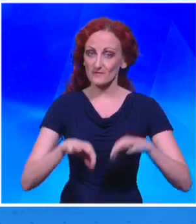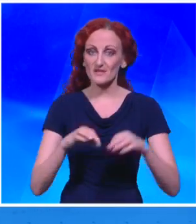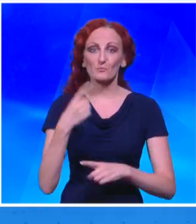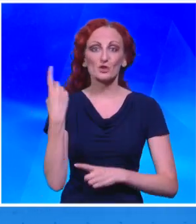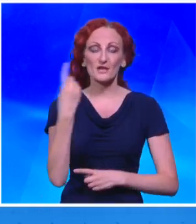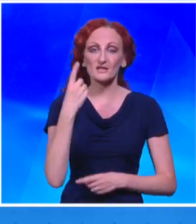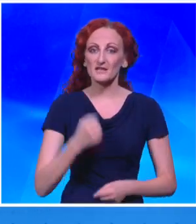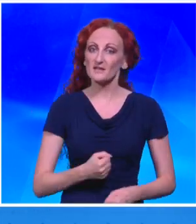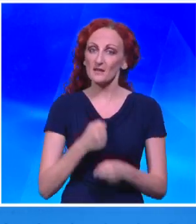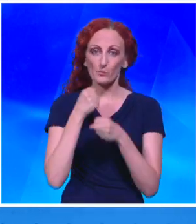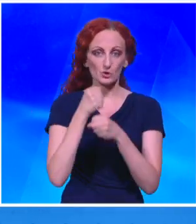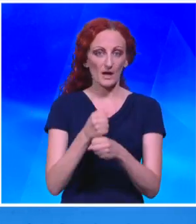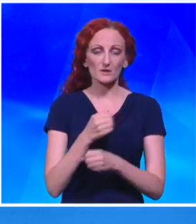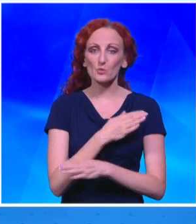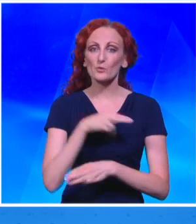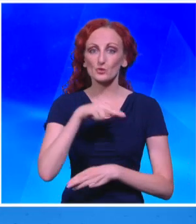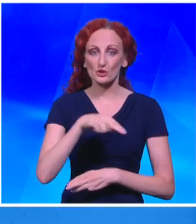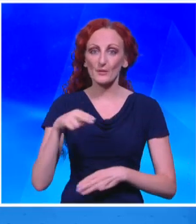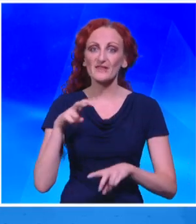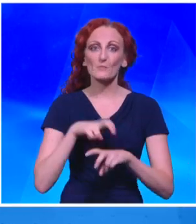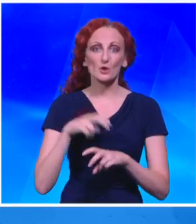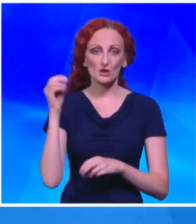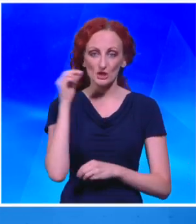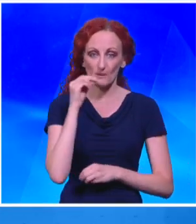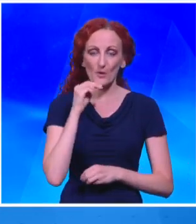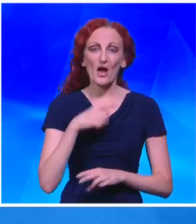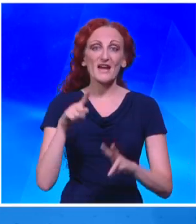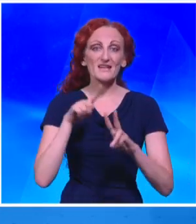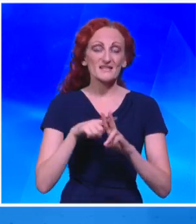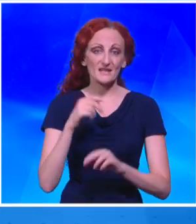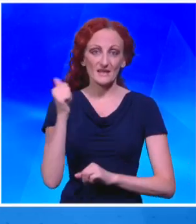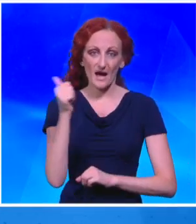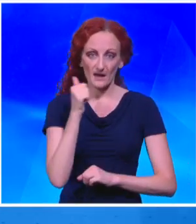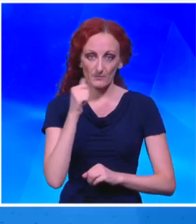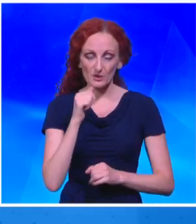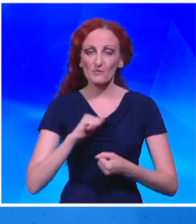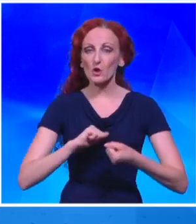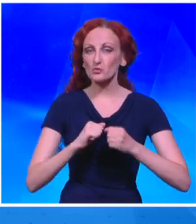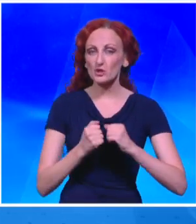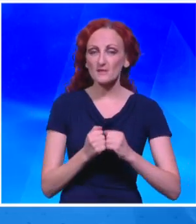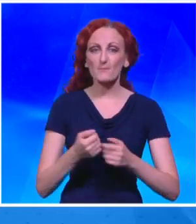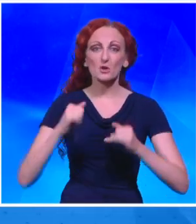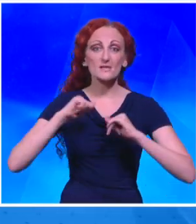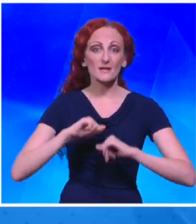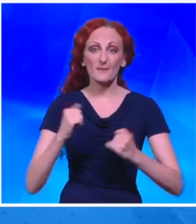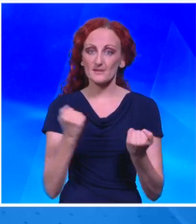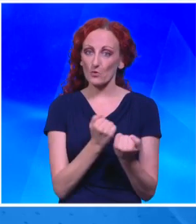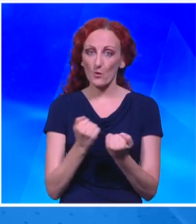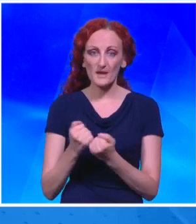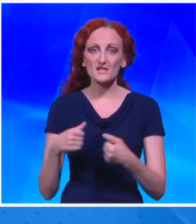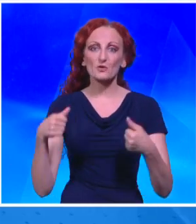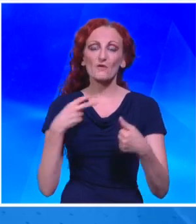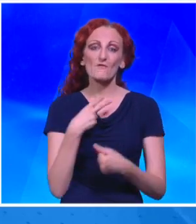е депутатът от Продължаваме промяната Демократична България, Искрен Арабаджиев. Той ще се бори за кметското място в